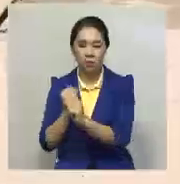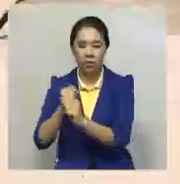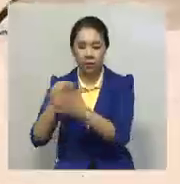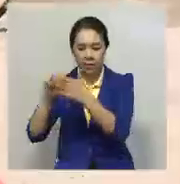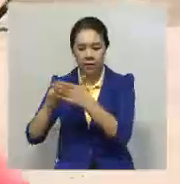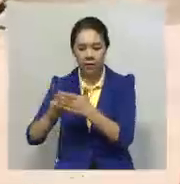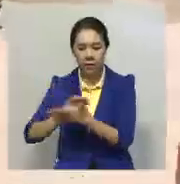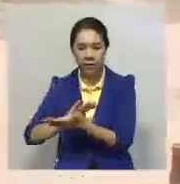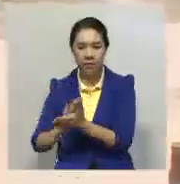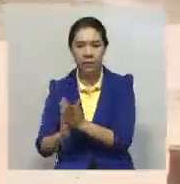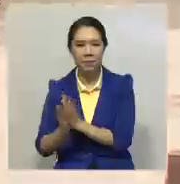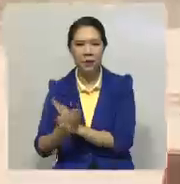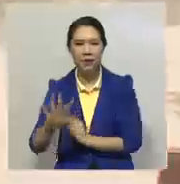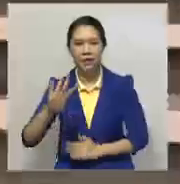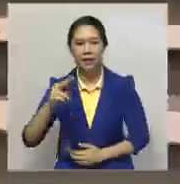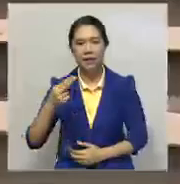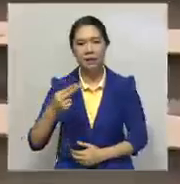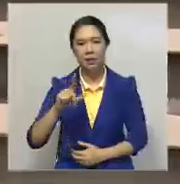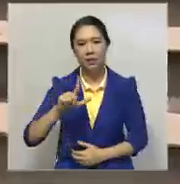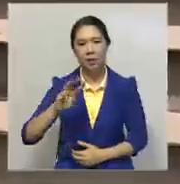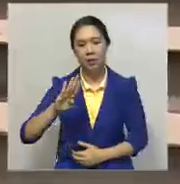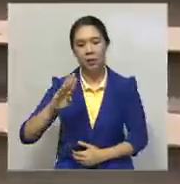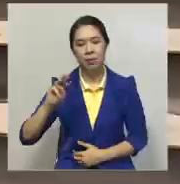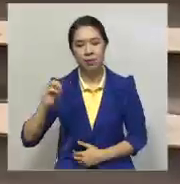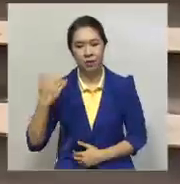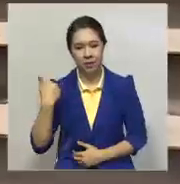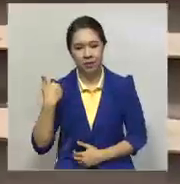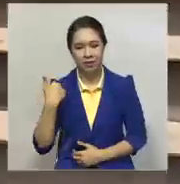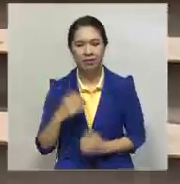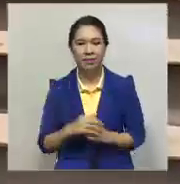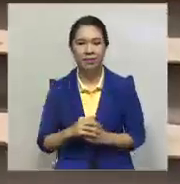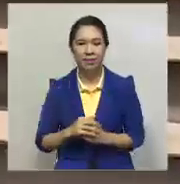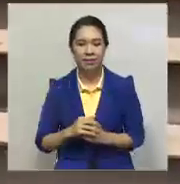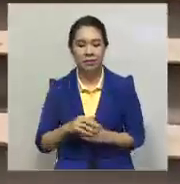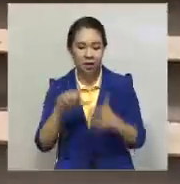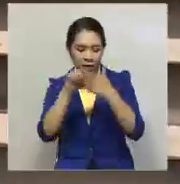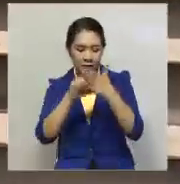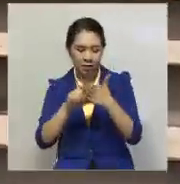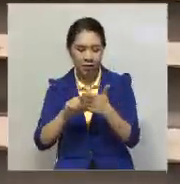ได้ 40,000 ลูกบาศก์เมตรต่อวันด้วยรวมถึงการปรับปรุงภูมิทัศน์นะคะริมคลององอ่